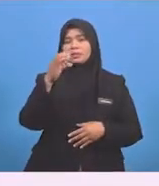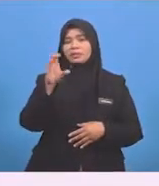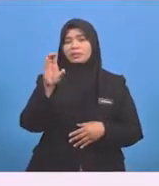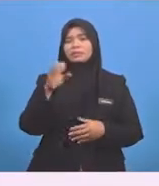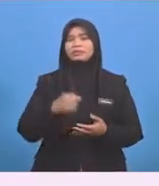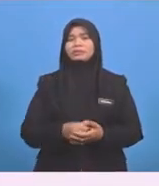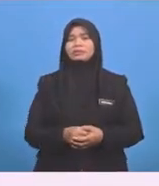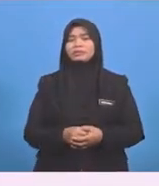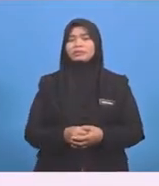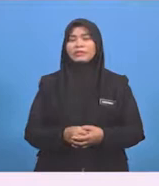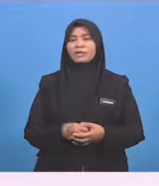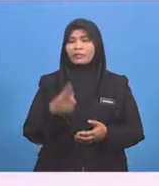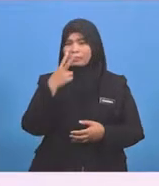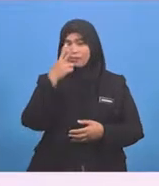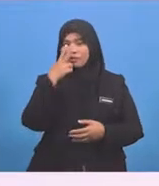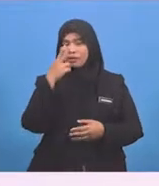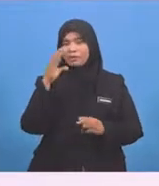pada keadaan BC.